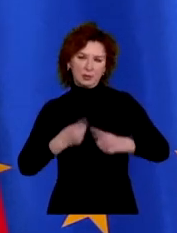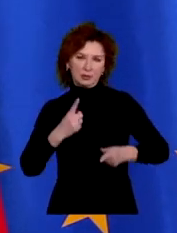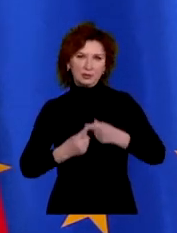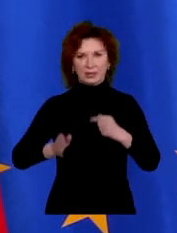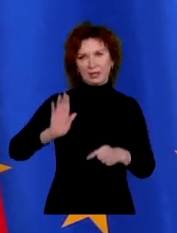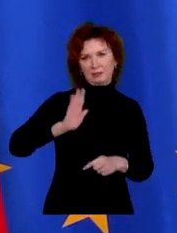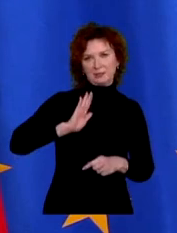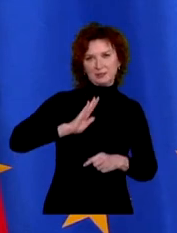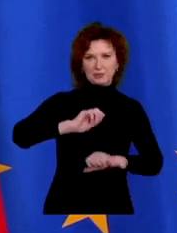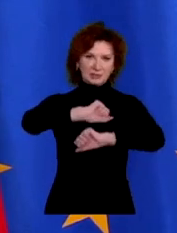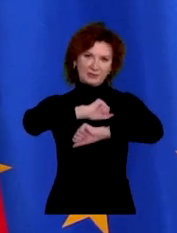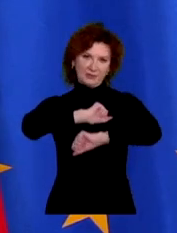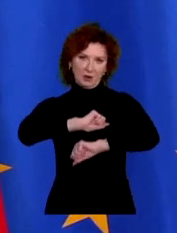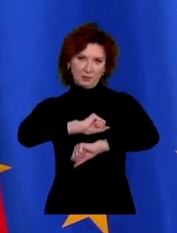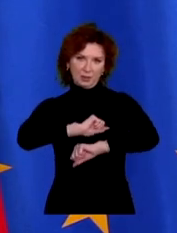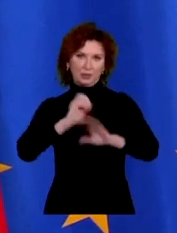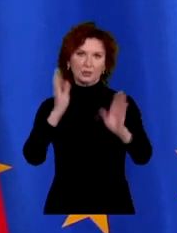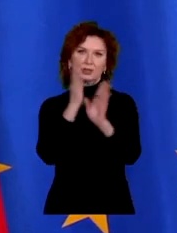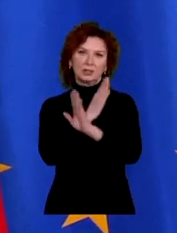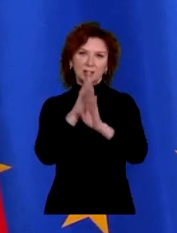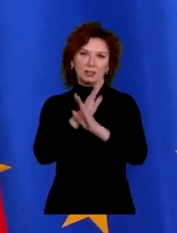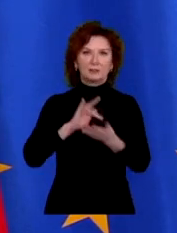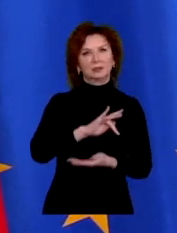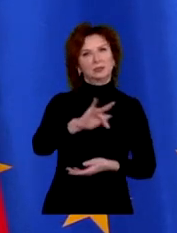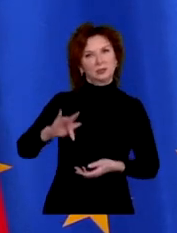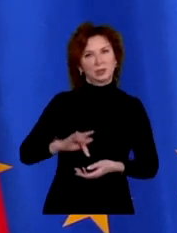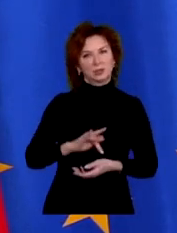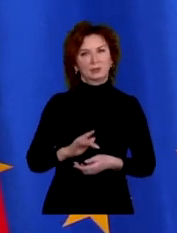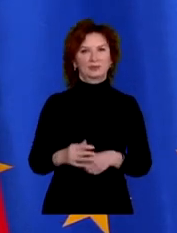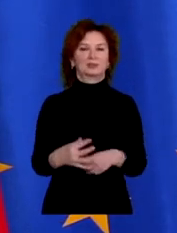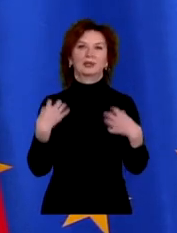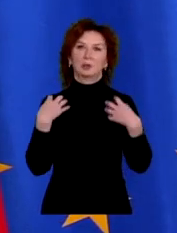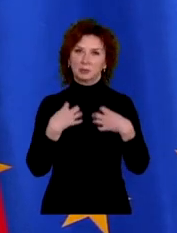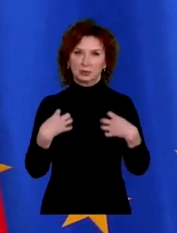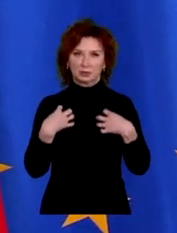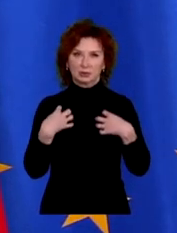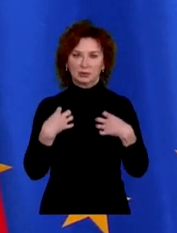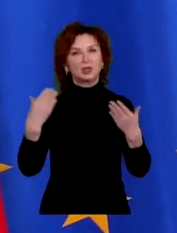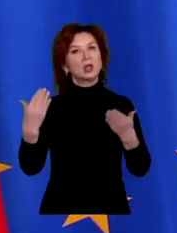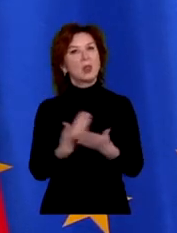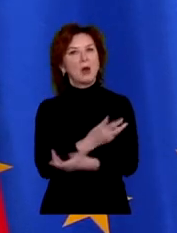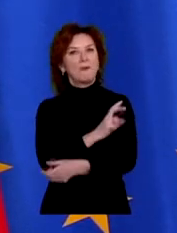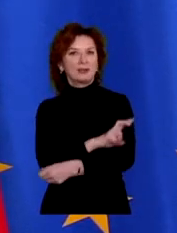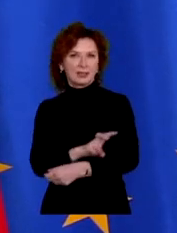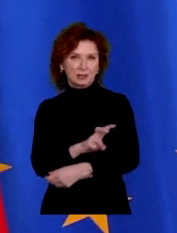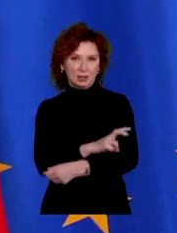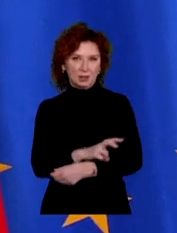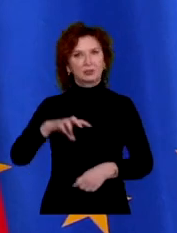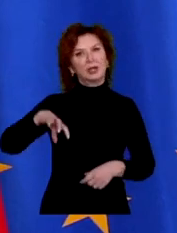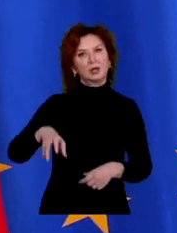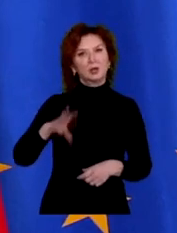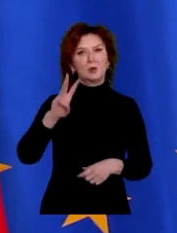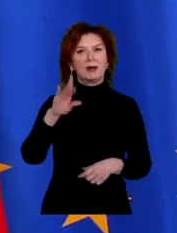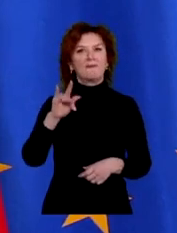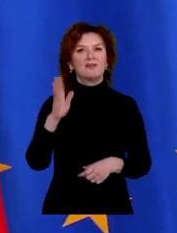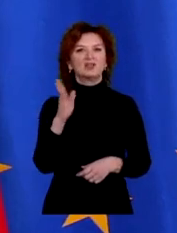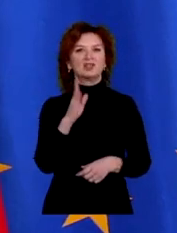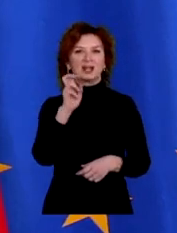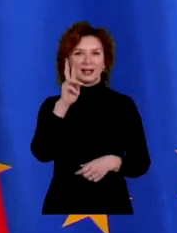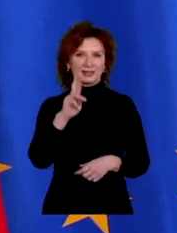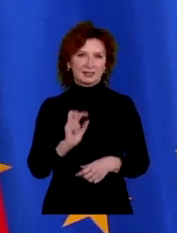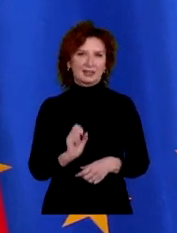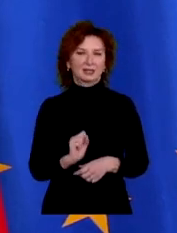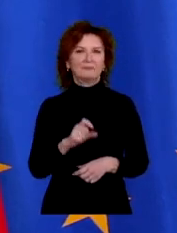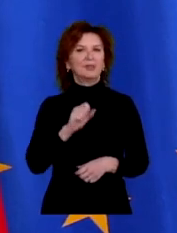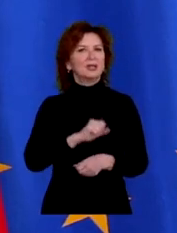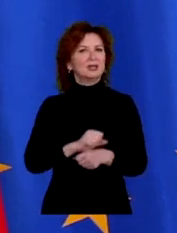i środowisko, wykorzystywać wreszcie potencjał nowych technologii. Grupa Wyszehradzka jest jednym z najtrwalszych